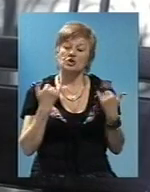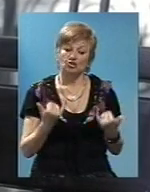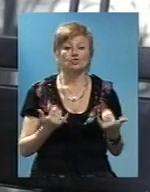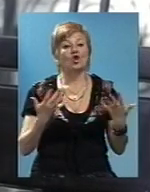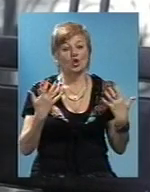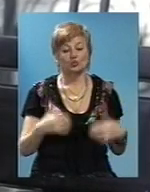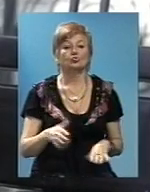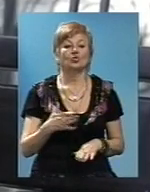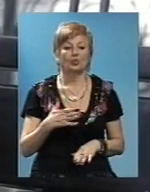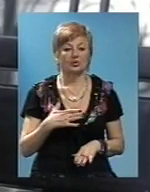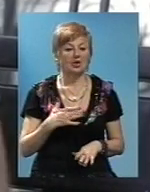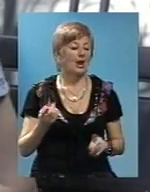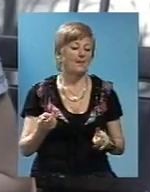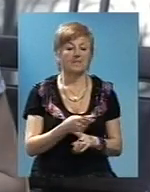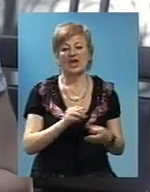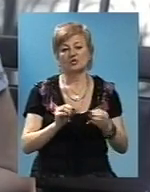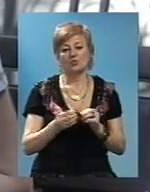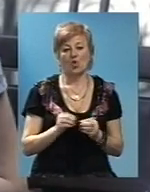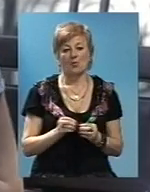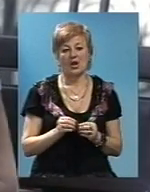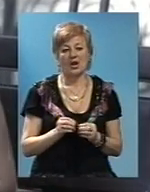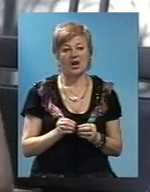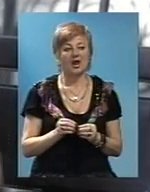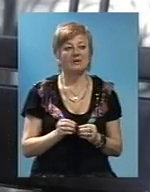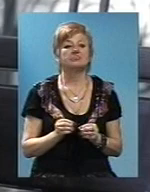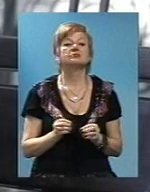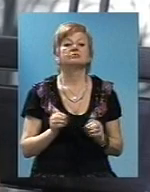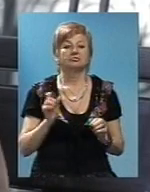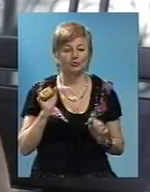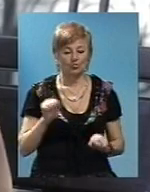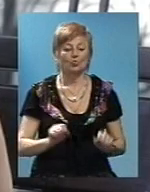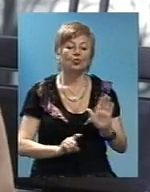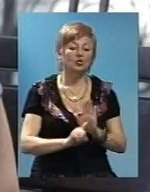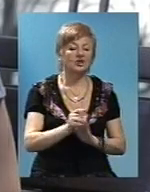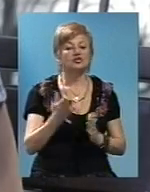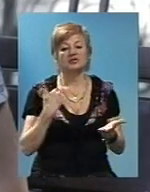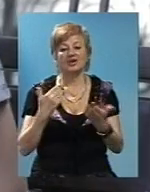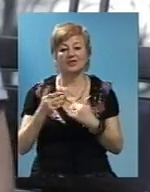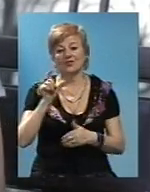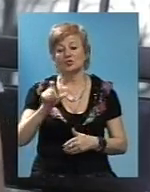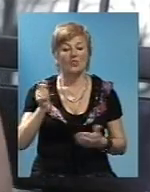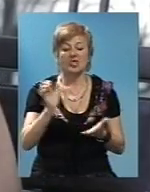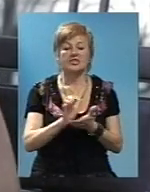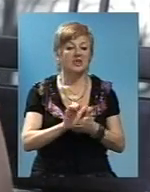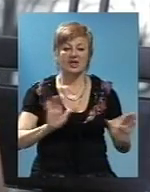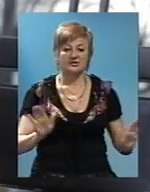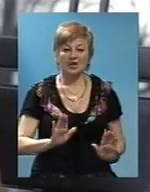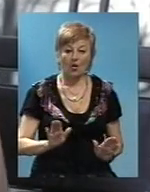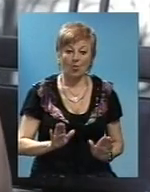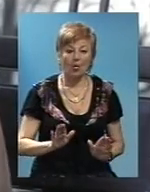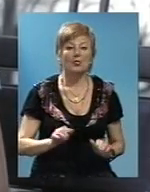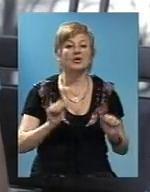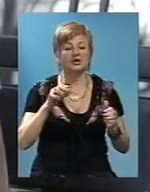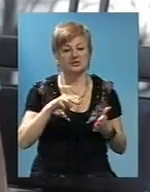сейчас я без проблем могу начать диалог с каким-то прохожим, незнакомцем. Я